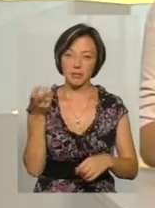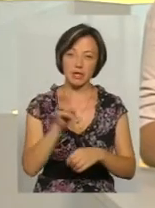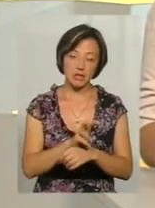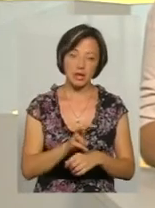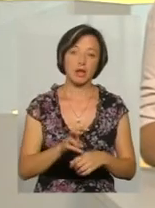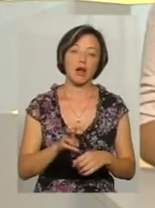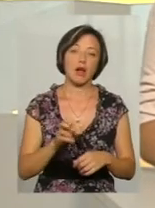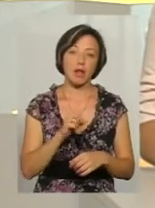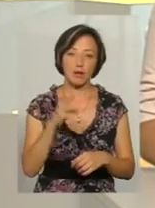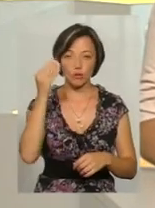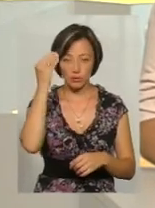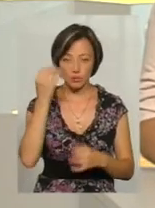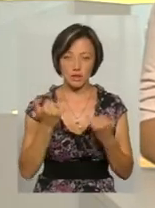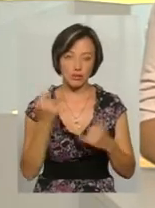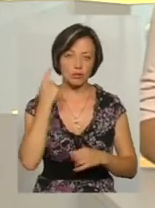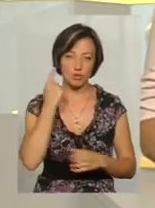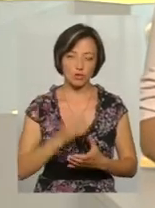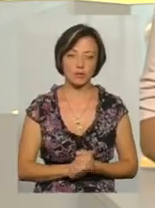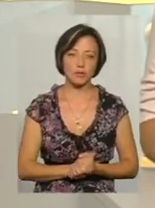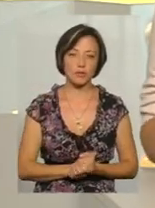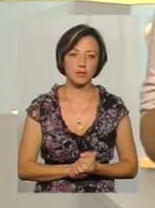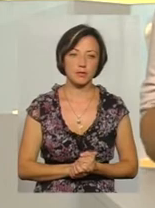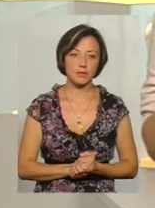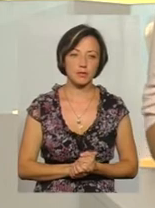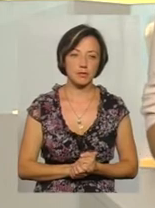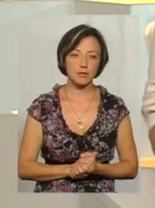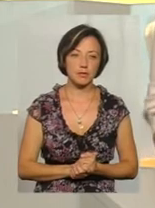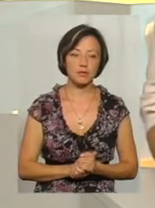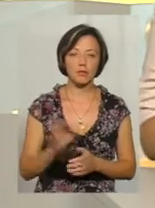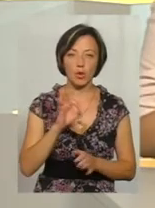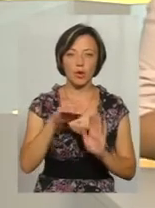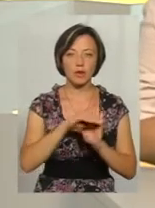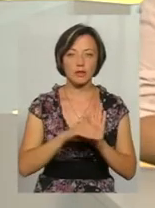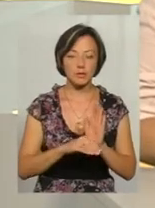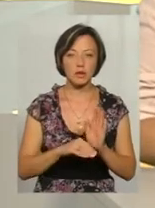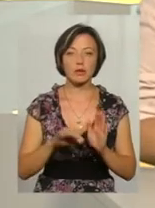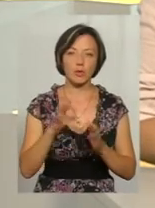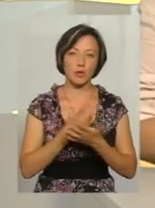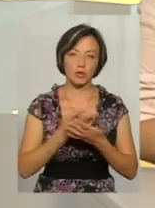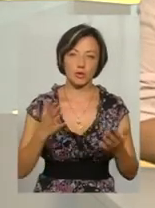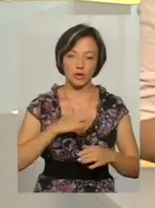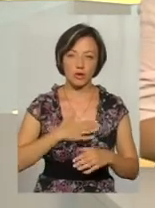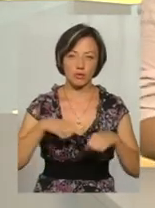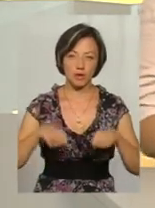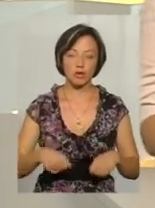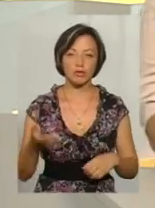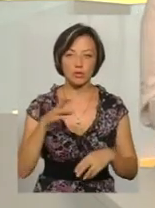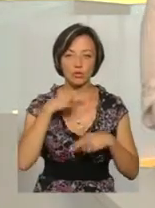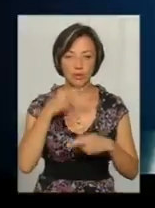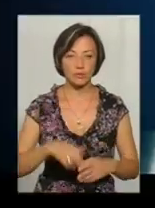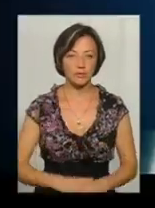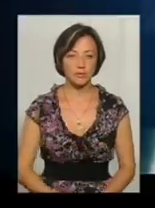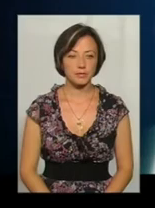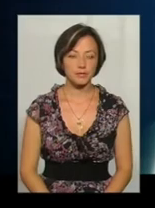на ефір, але його думку ми зараз почуємо з приводу рейтингу і з приводу прозорості нашої влади. Отож, увага!